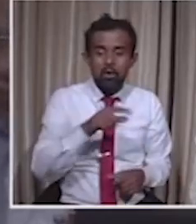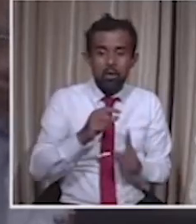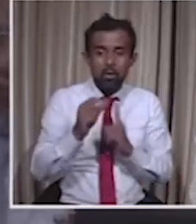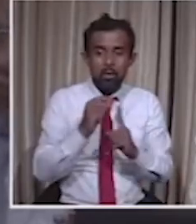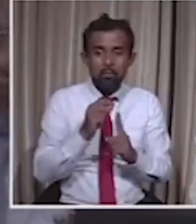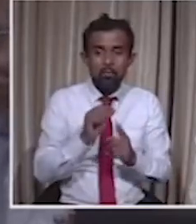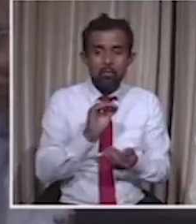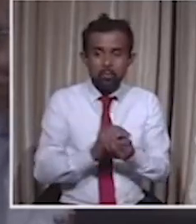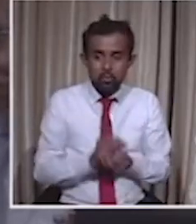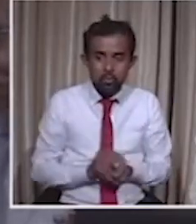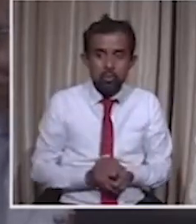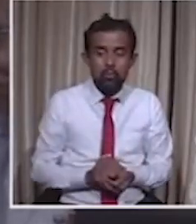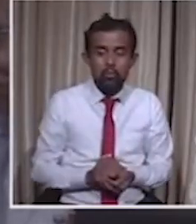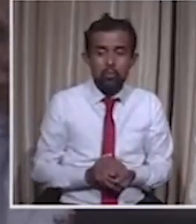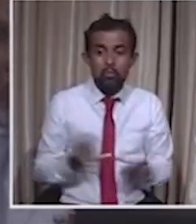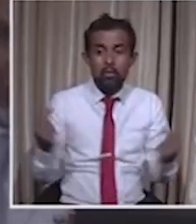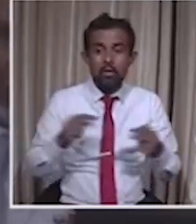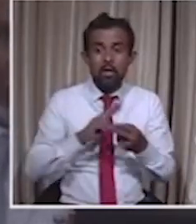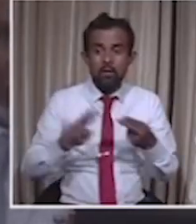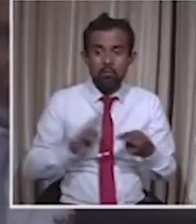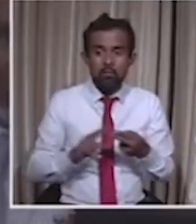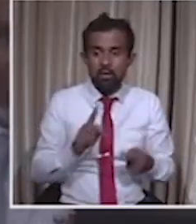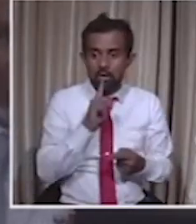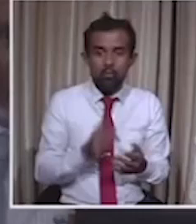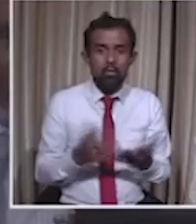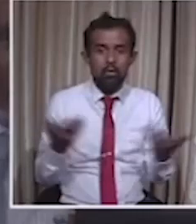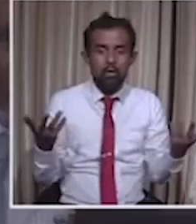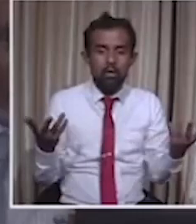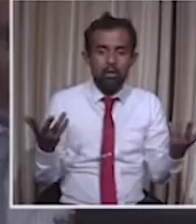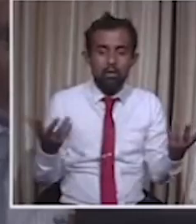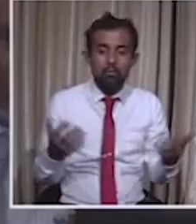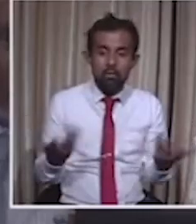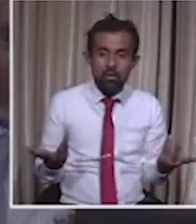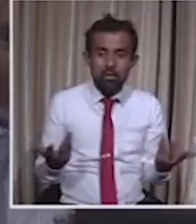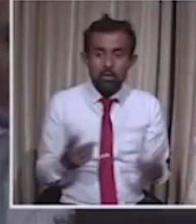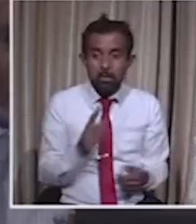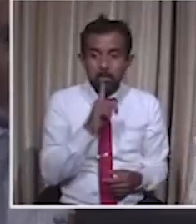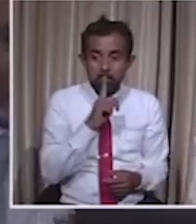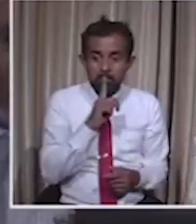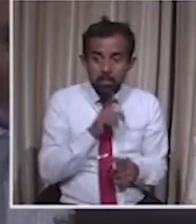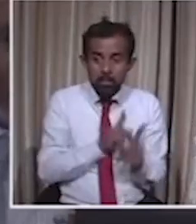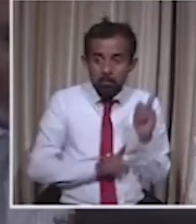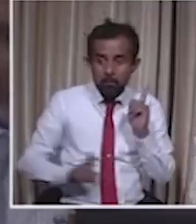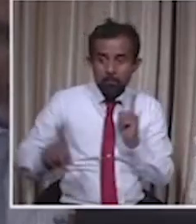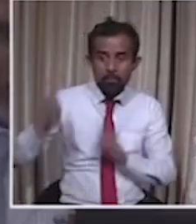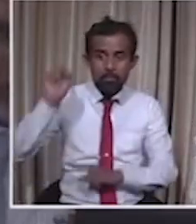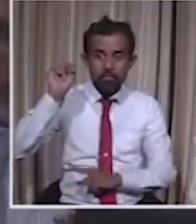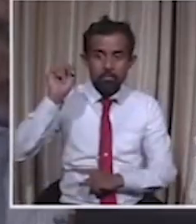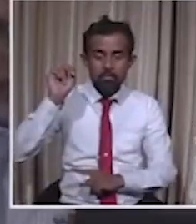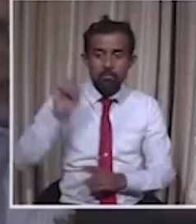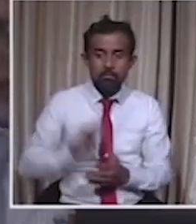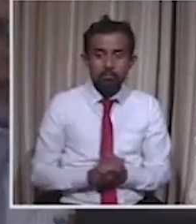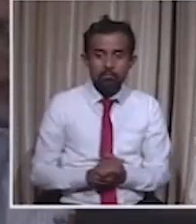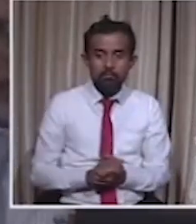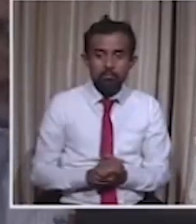පාර්ලිමේන්තුව රැක ගන්න ඕනේ ඒ නිසා මෙතනට එන්න එපා කියලා ප්‍රකාශ කරේ නෑ. එහෙම කරන්න නැතුව හිමින් පාර්ලිමේන්තුවෙන් මාරු වෙලා ගියා. ඩෝසර් අරගෙන